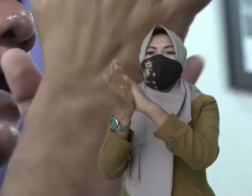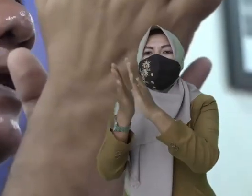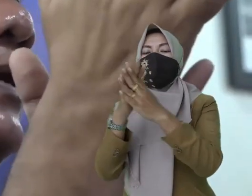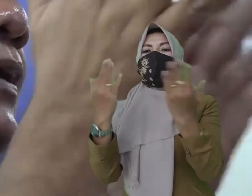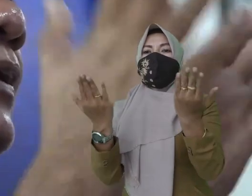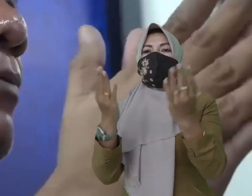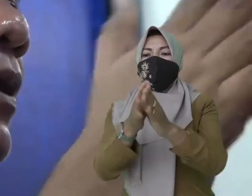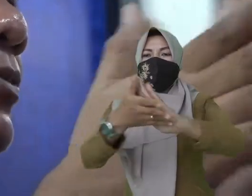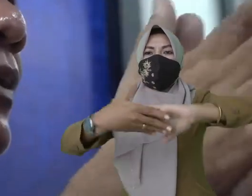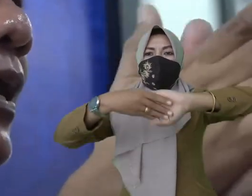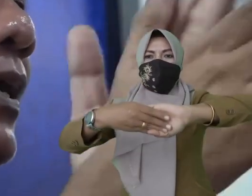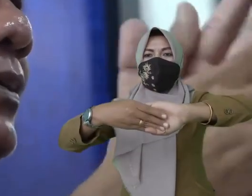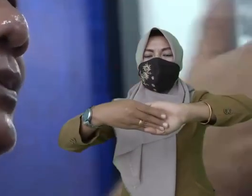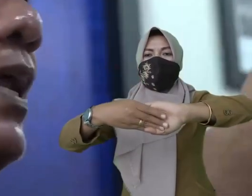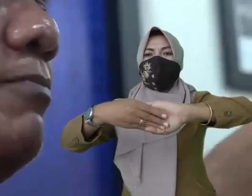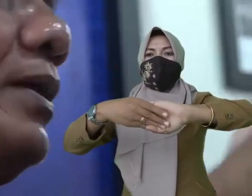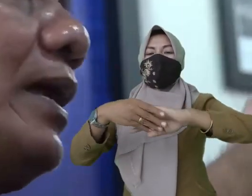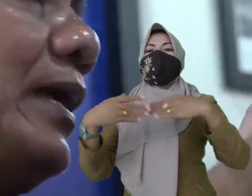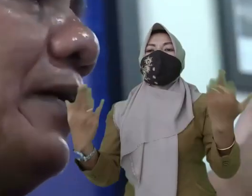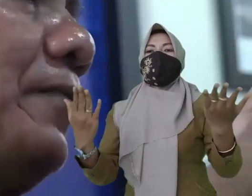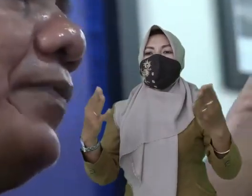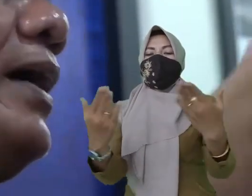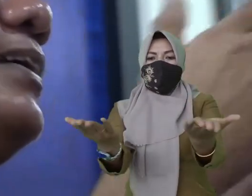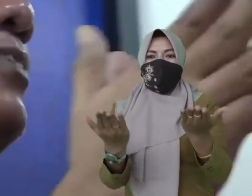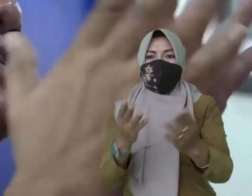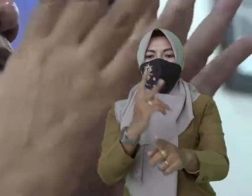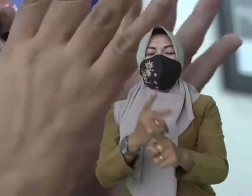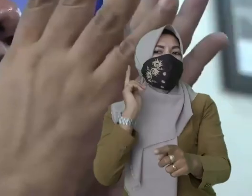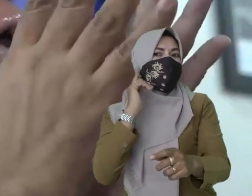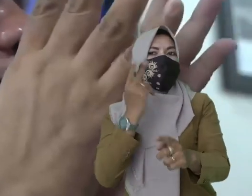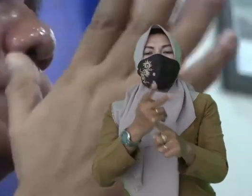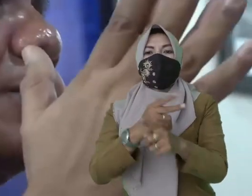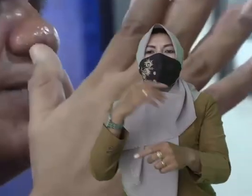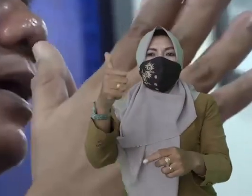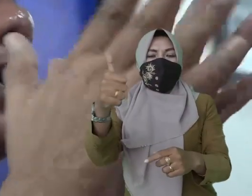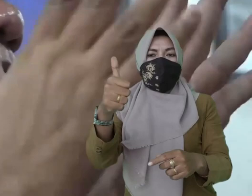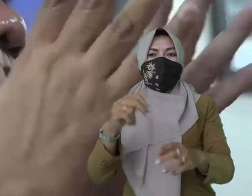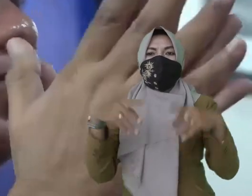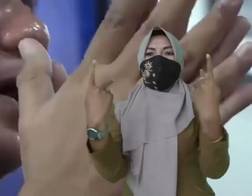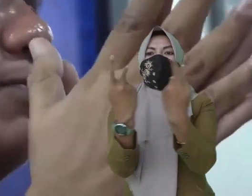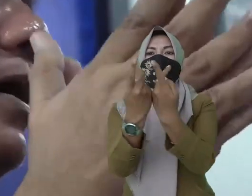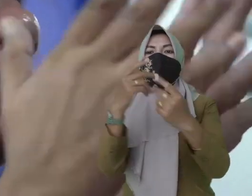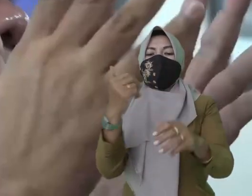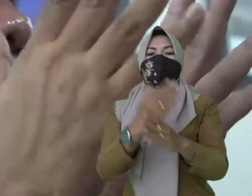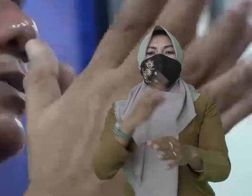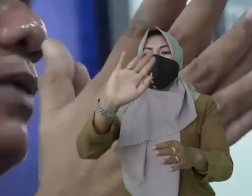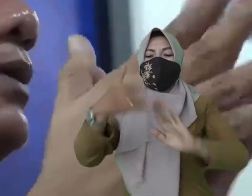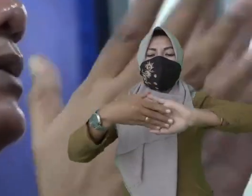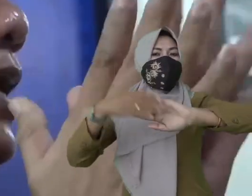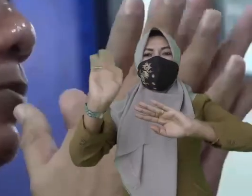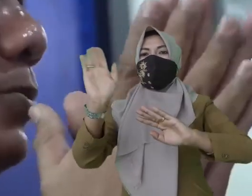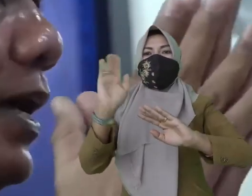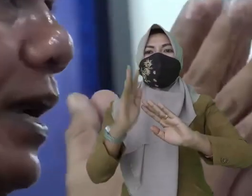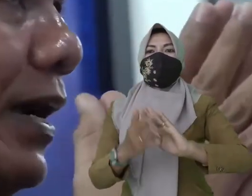di tangan. Nah, makanya kalau tak tangan, kita salam, pindah dia. Nah, ini kita minta kepada ibu guru yang baik, kepala sekolah yang baik, wali kelas yang